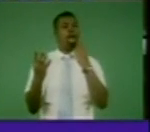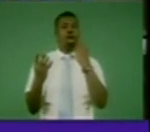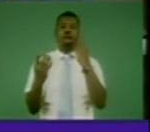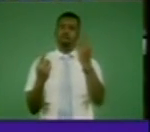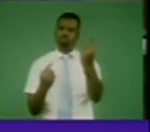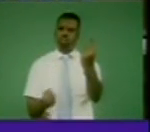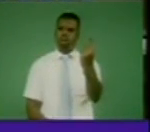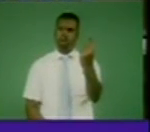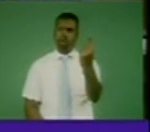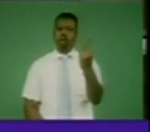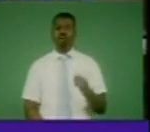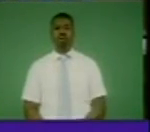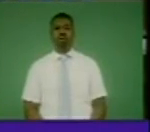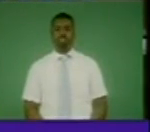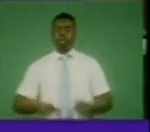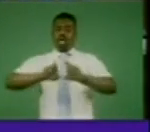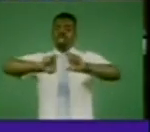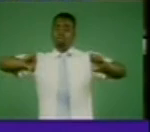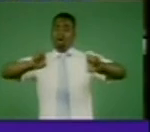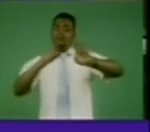ibara ya saba,